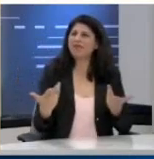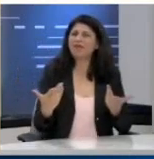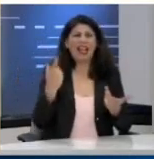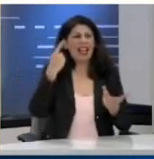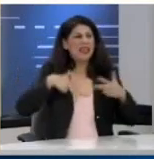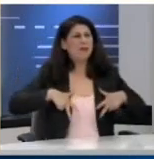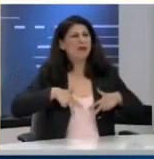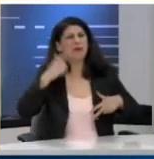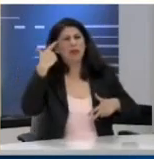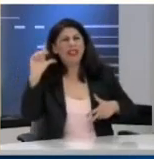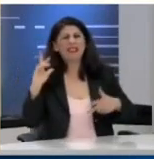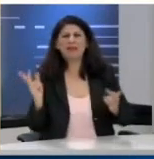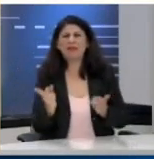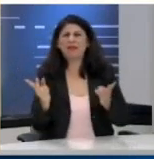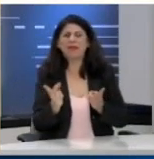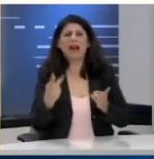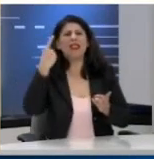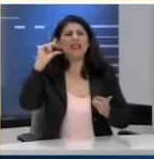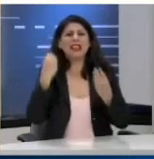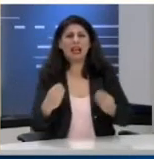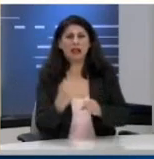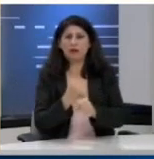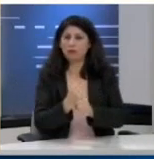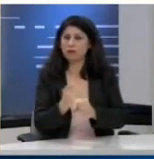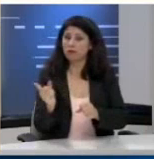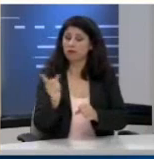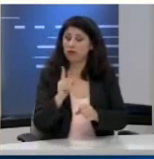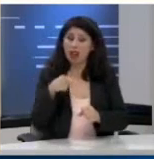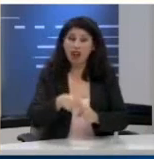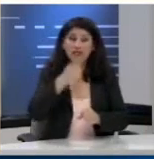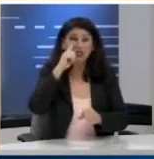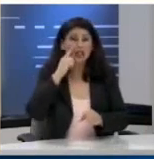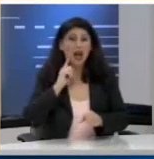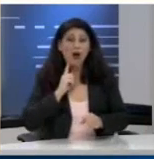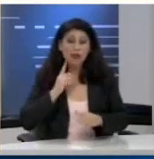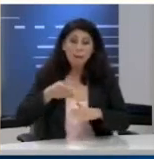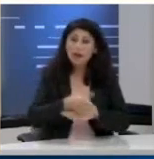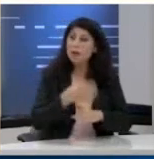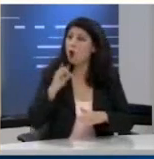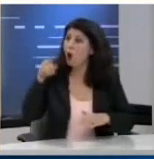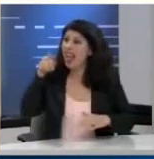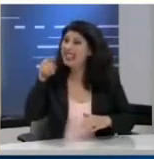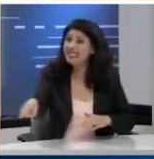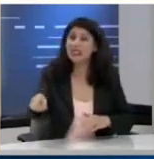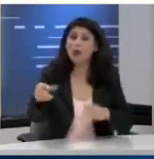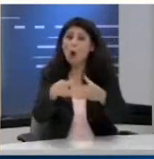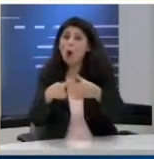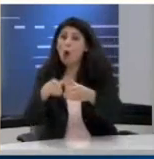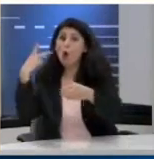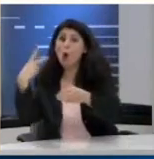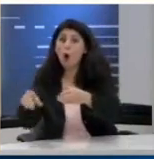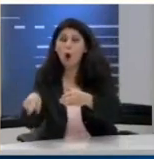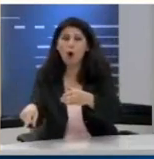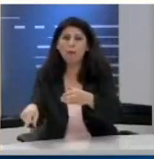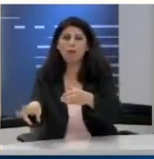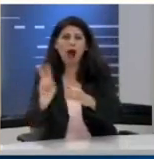που δεν ήξεραν να κάνουν καλά τις δουλειές τους. Μπήκαμε σε αυτή την τραγωδία επειδή εσείς, η παράταξή σας, είχε